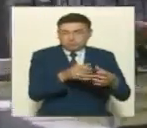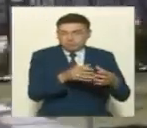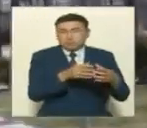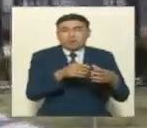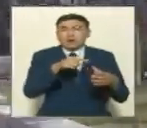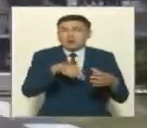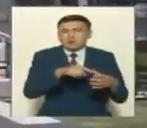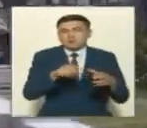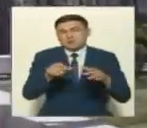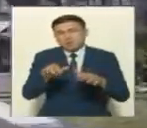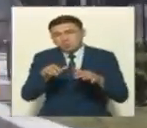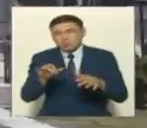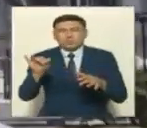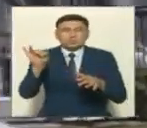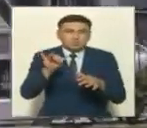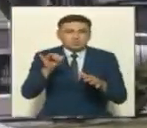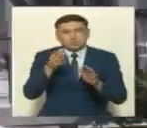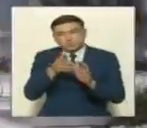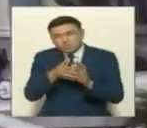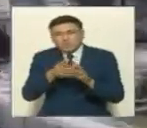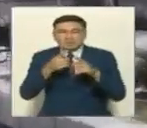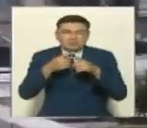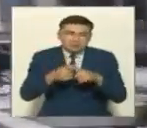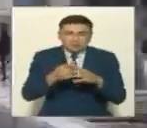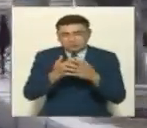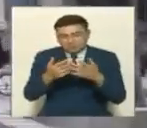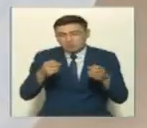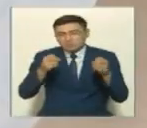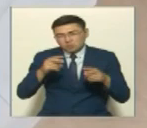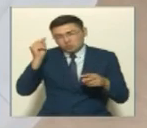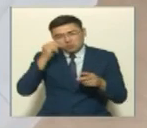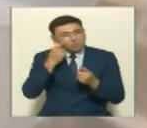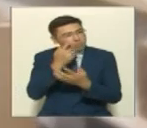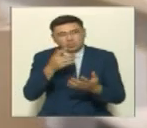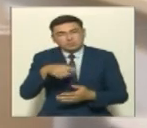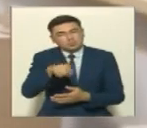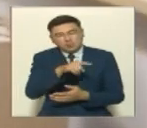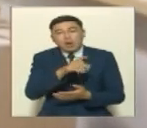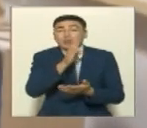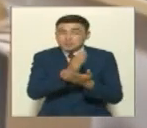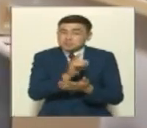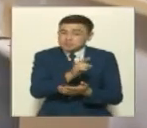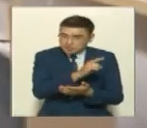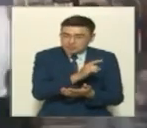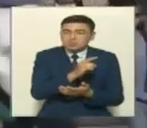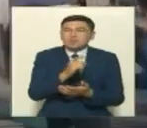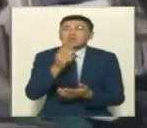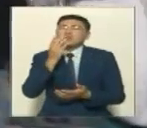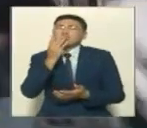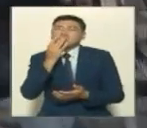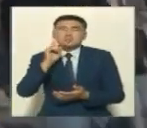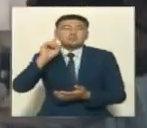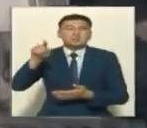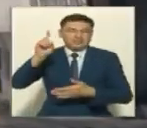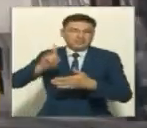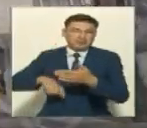IT, экономика, тарих саласында оқып, техникалық мамандықтарды игеруге ден қояды. Солардың қатарында шетелдегі діни оқу орындарының студент атанатындар